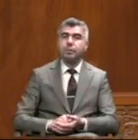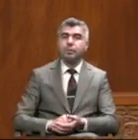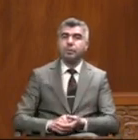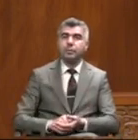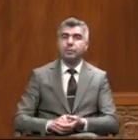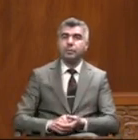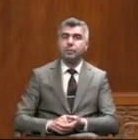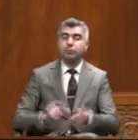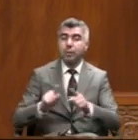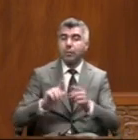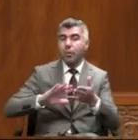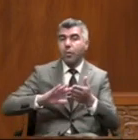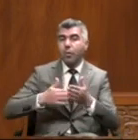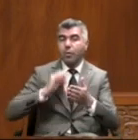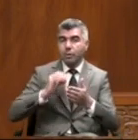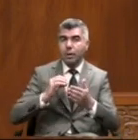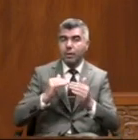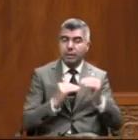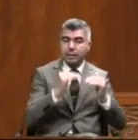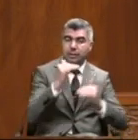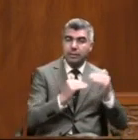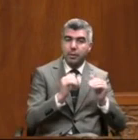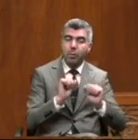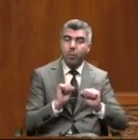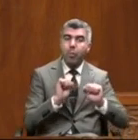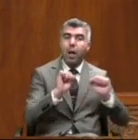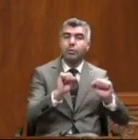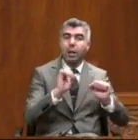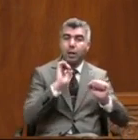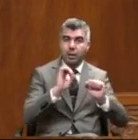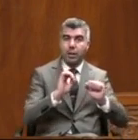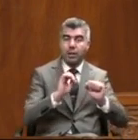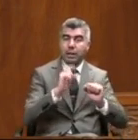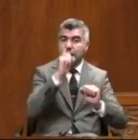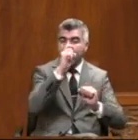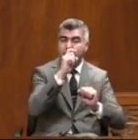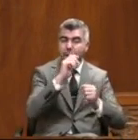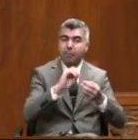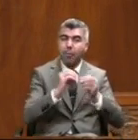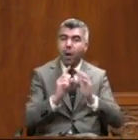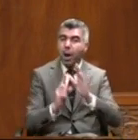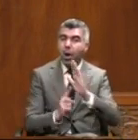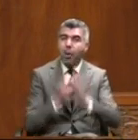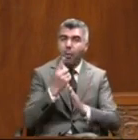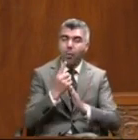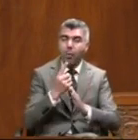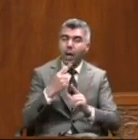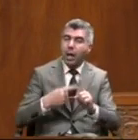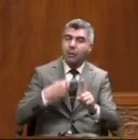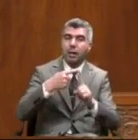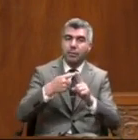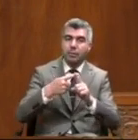ان نستثمر كل هذه الهوامش في مواجهه ظروف صعبه واستثنائها ولكن ايضا